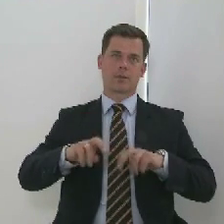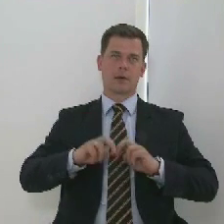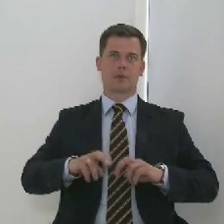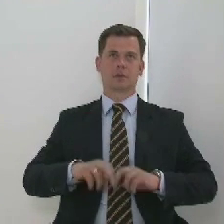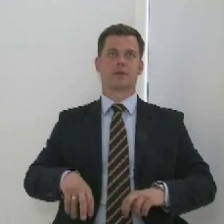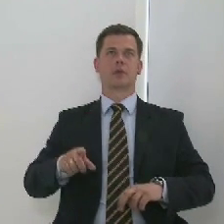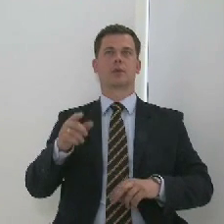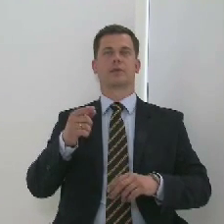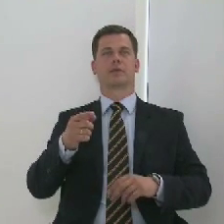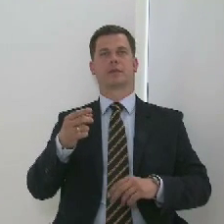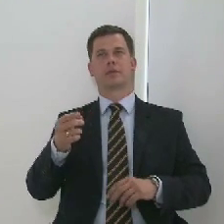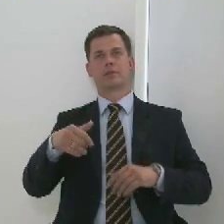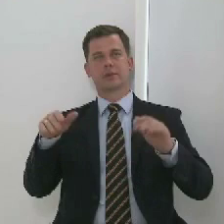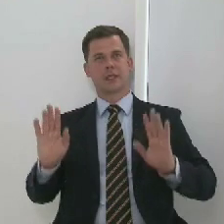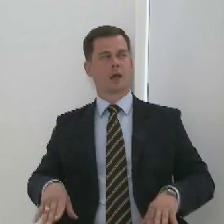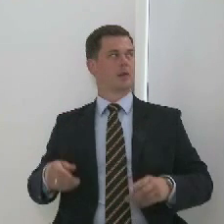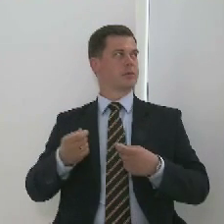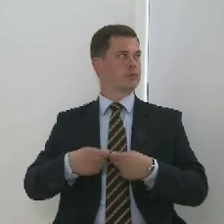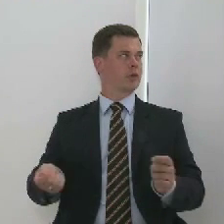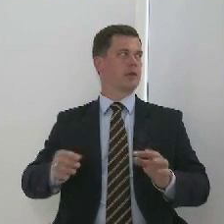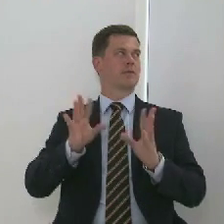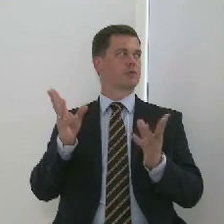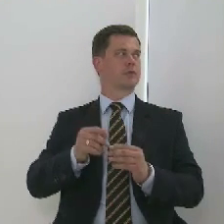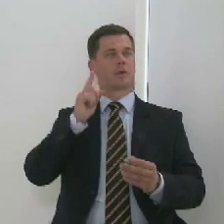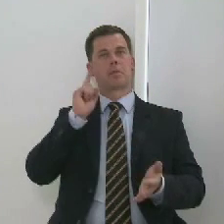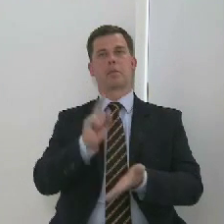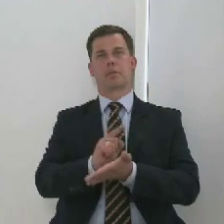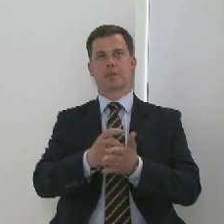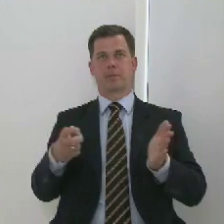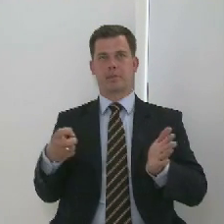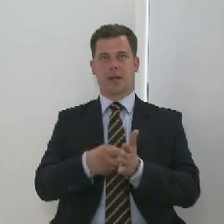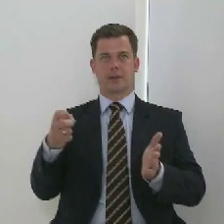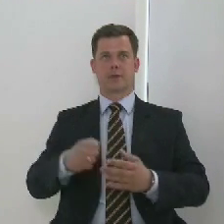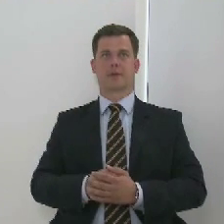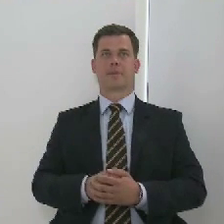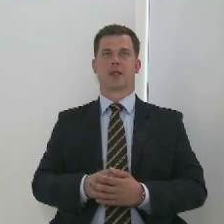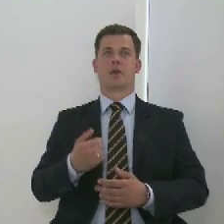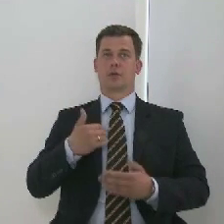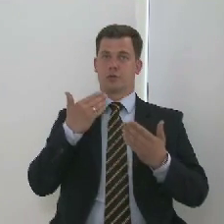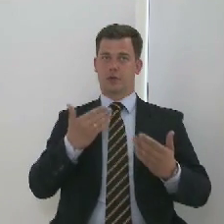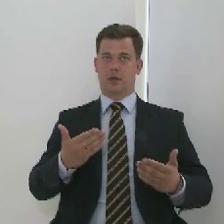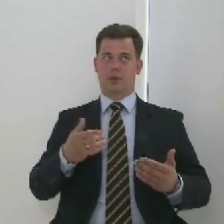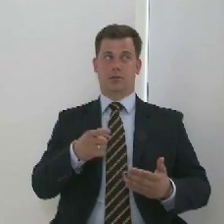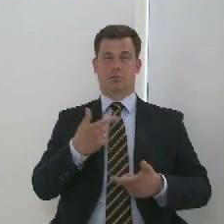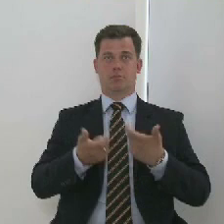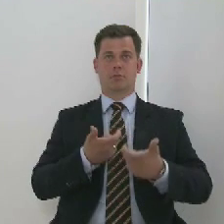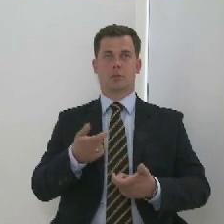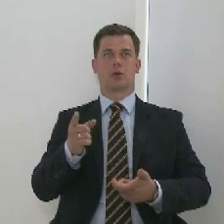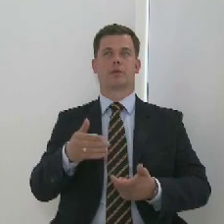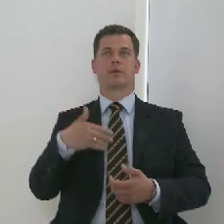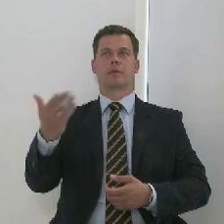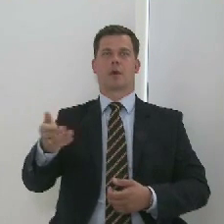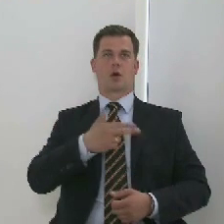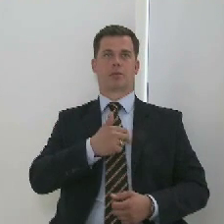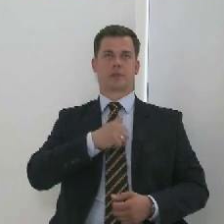rynkowe, marketingowe oraz zdolności patentowej naszego wynalazku. I dzięki temu dostarczyliśmy zarówno Komisji